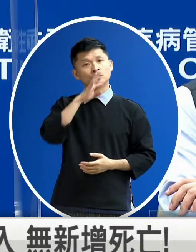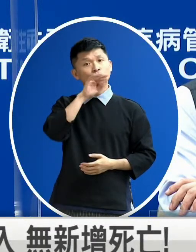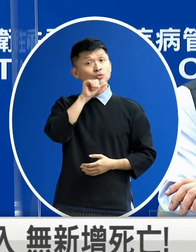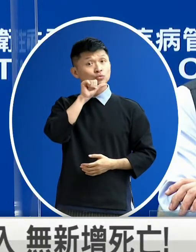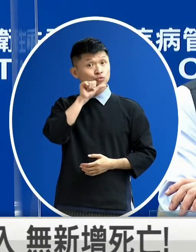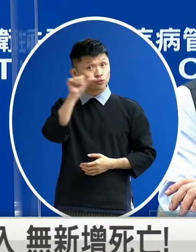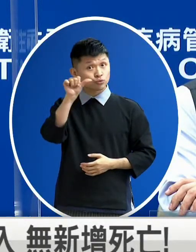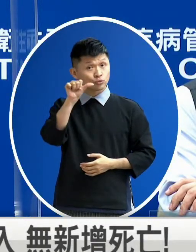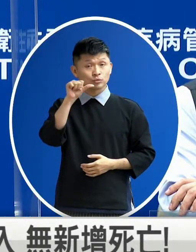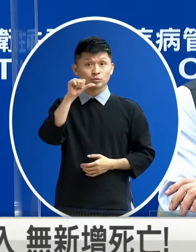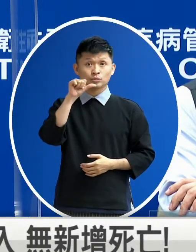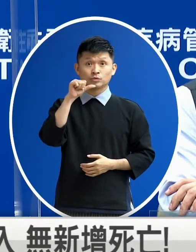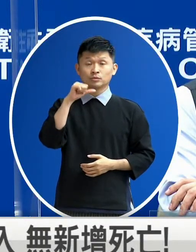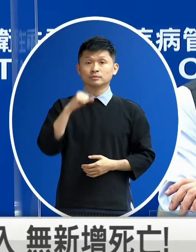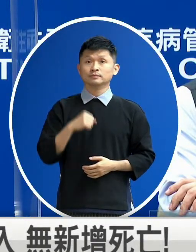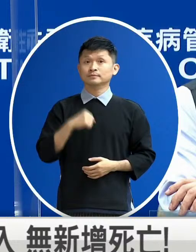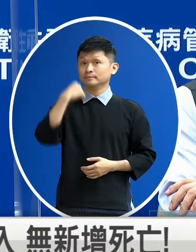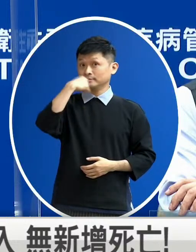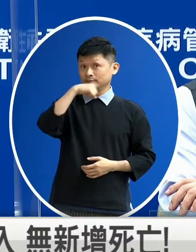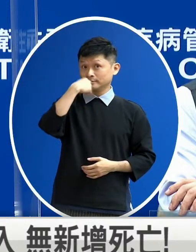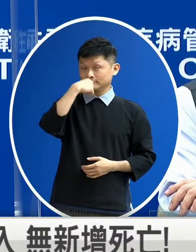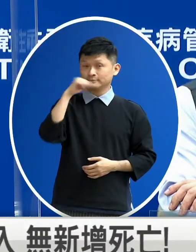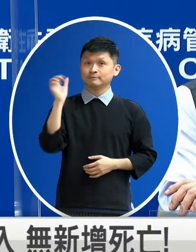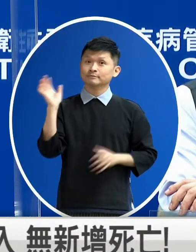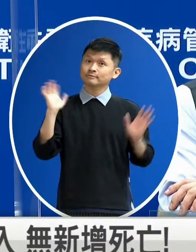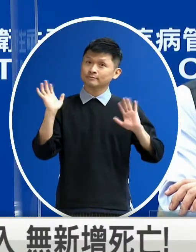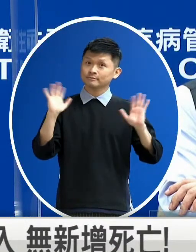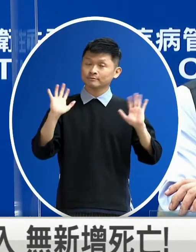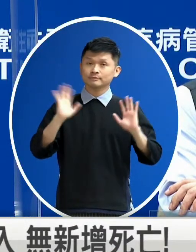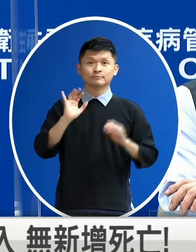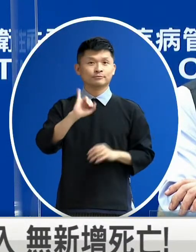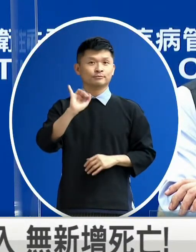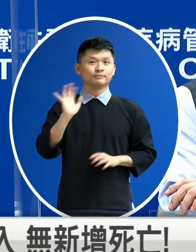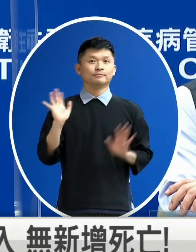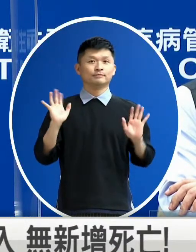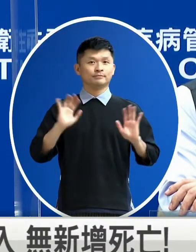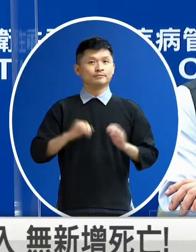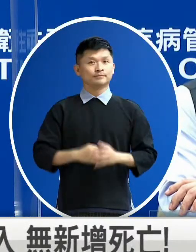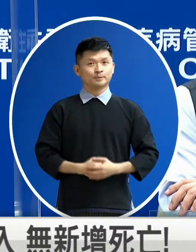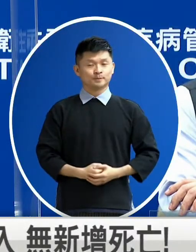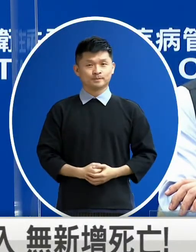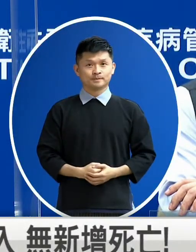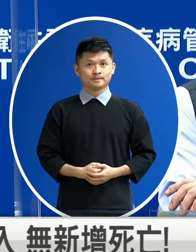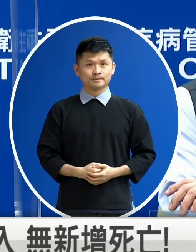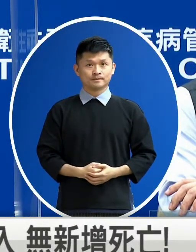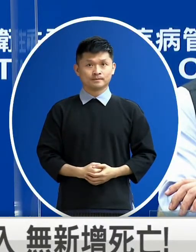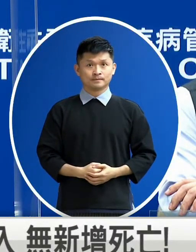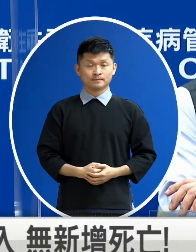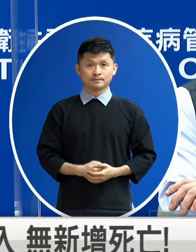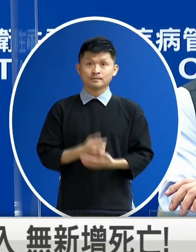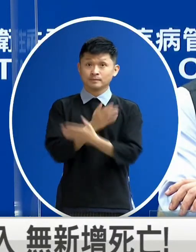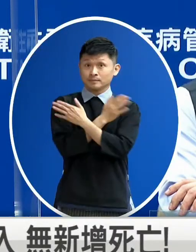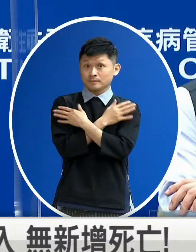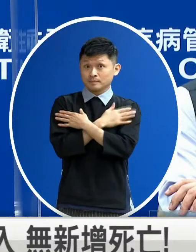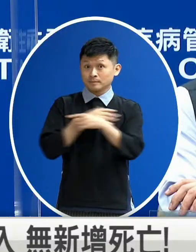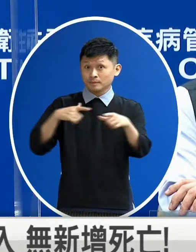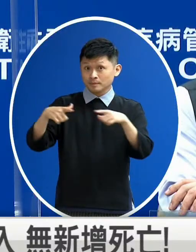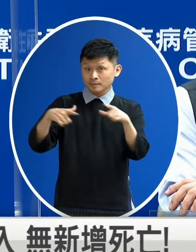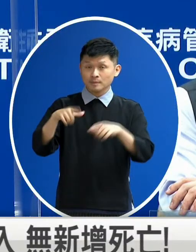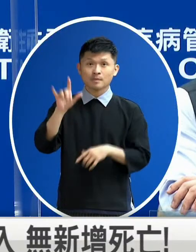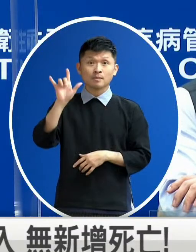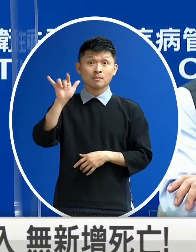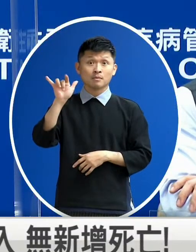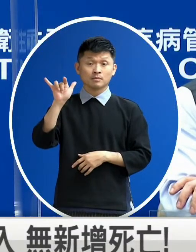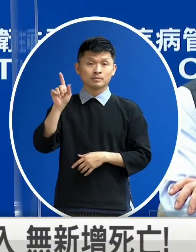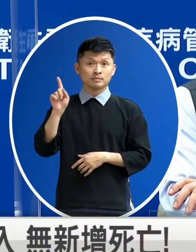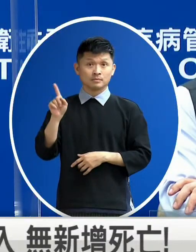的本国籍的女性，本国籍的小孩，然后女性小孩，他是点点幼儿园的老师的